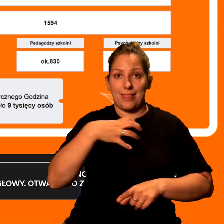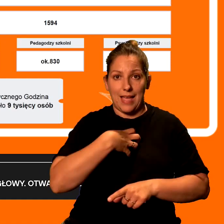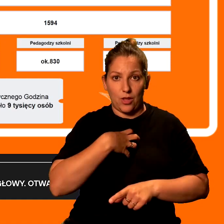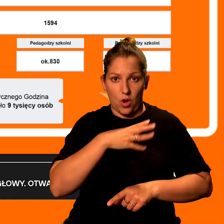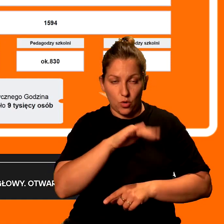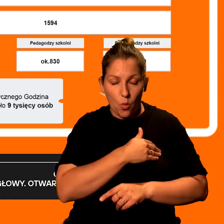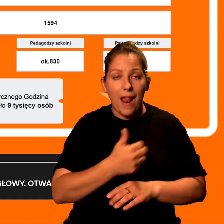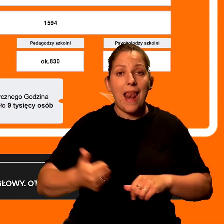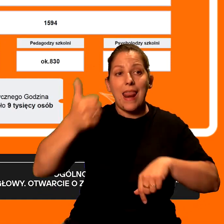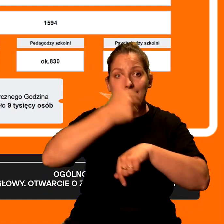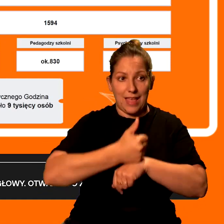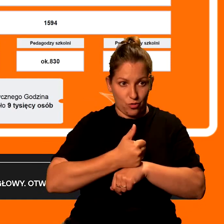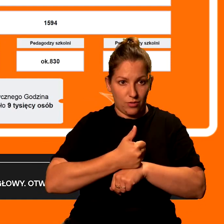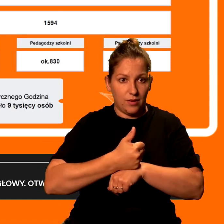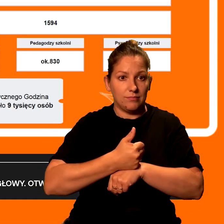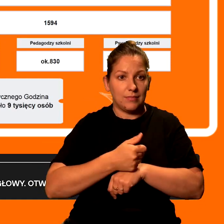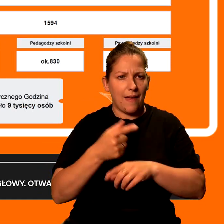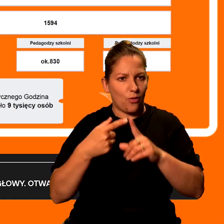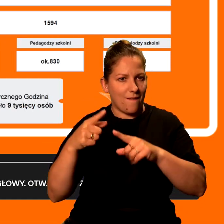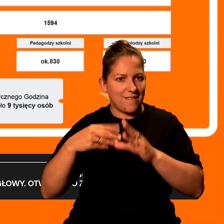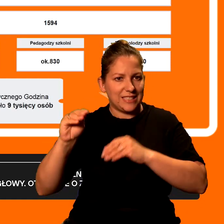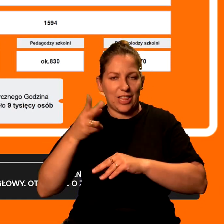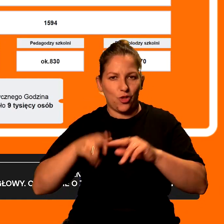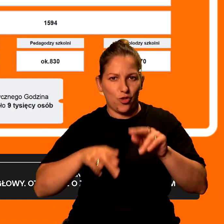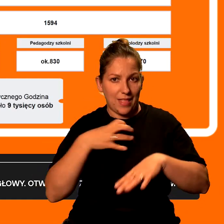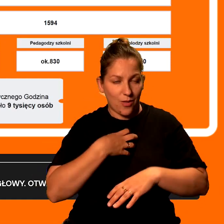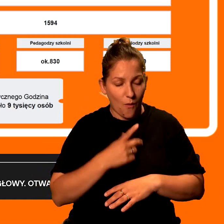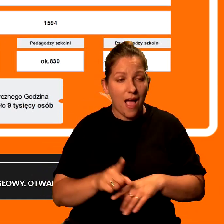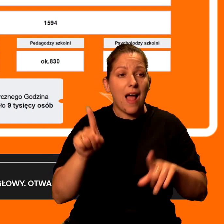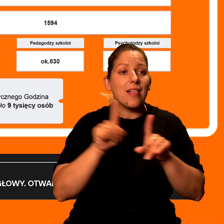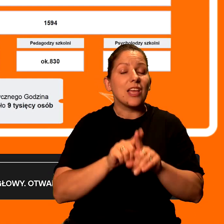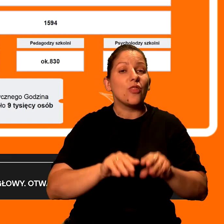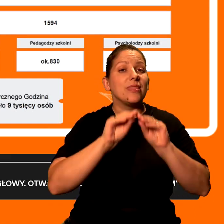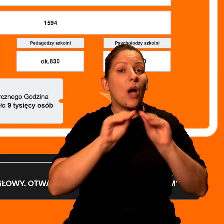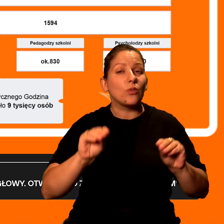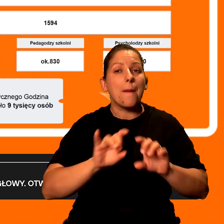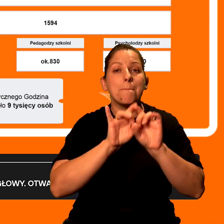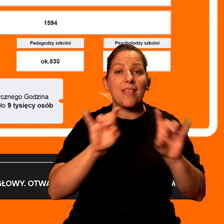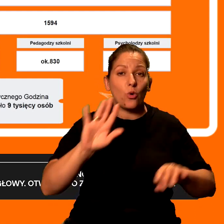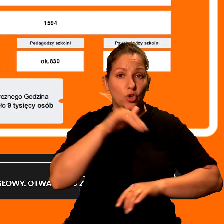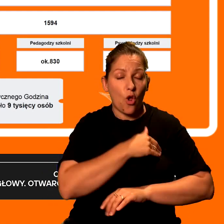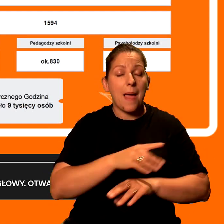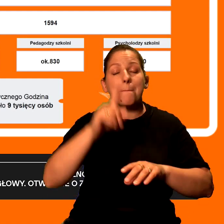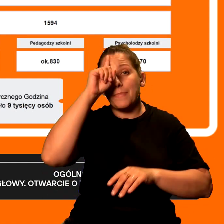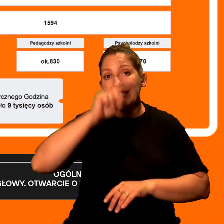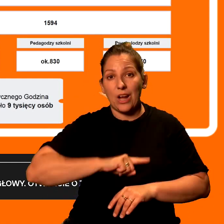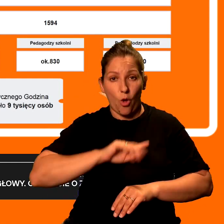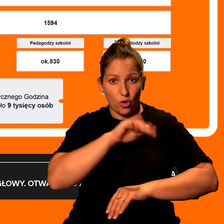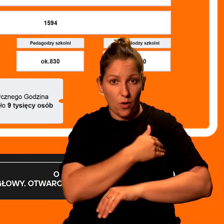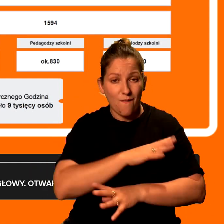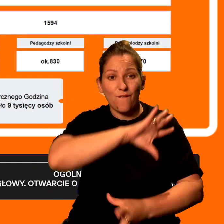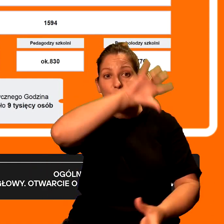udział liderzy, jak widać jest ich troszkę więcej od dyrektorów, ale również nauczyciele, pedagodzy szkolni, psycholodzy szkolni, w